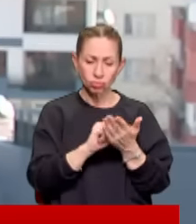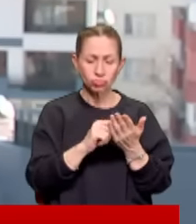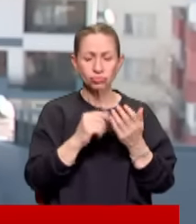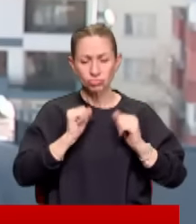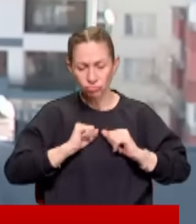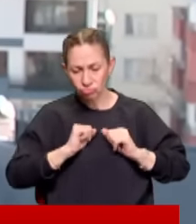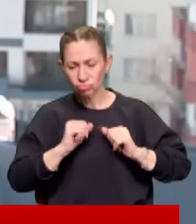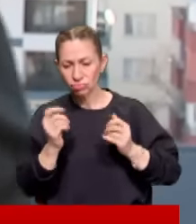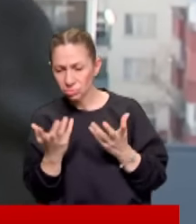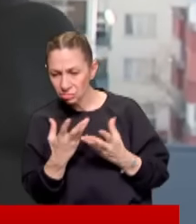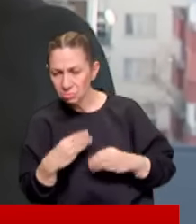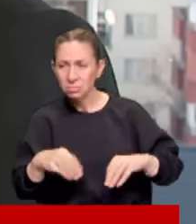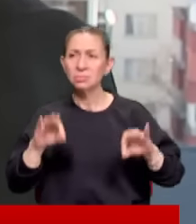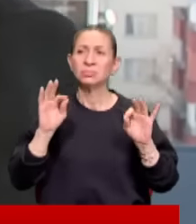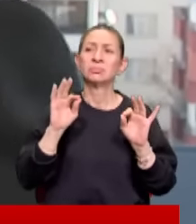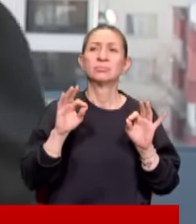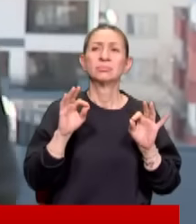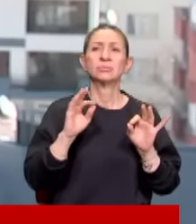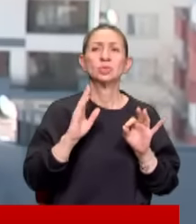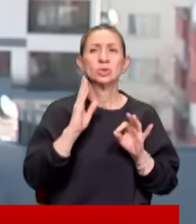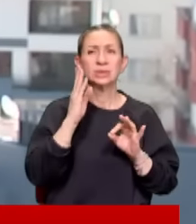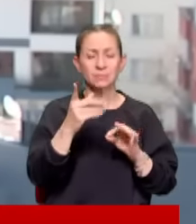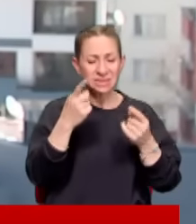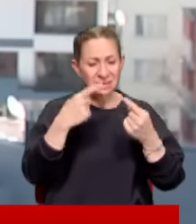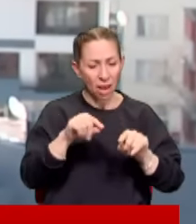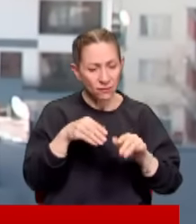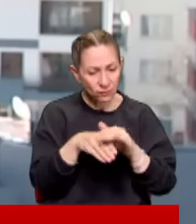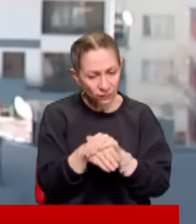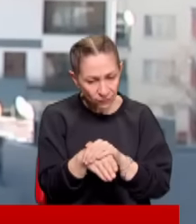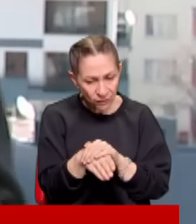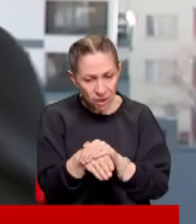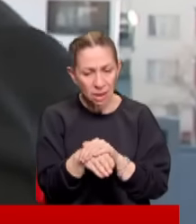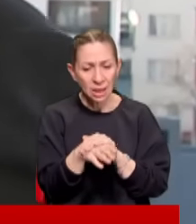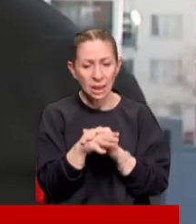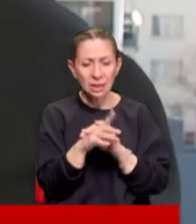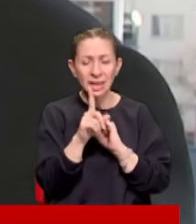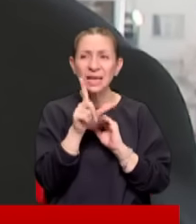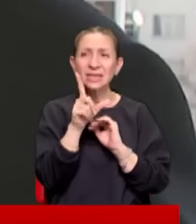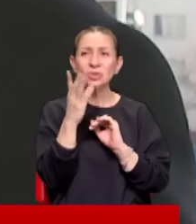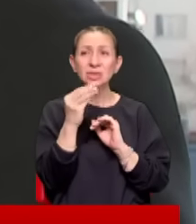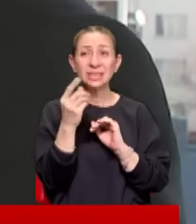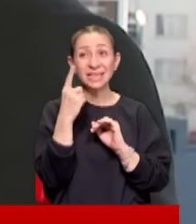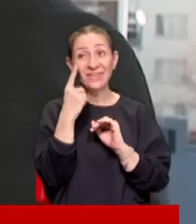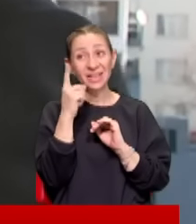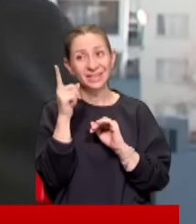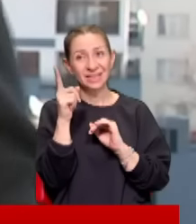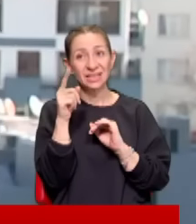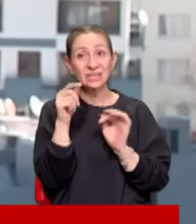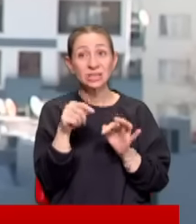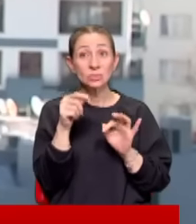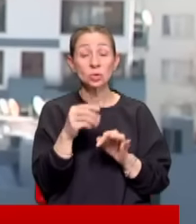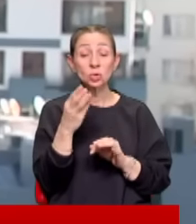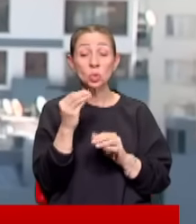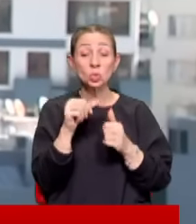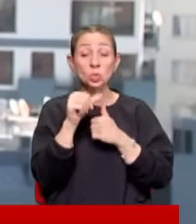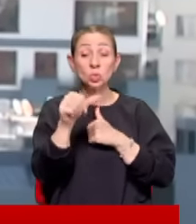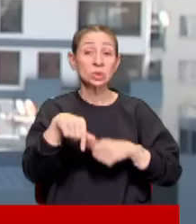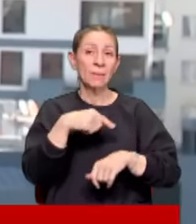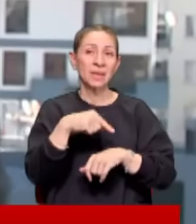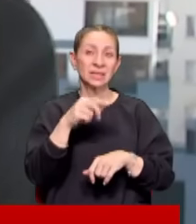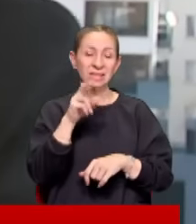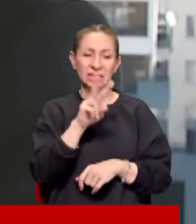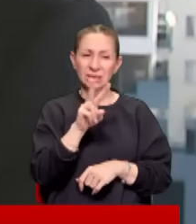çizerlerdi, uğraşırlardı. Sonra giderlerdi, bir sınava giderlerdi. Orada tek ihtiyaçları olan devletti. Şimdi çok uzun zamandır,